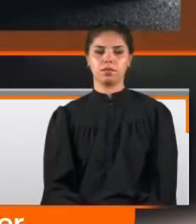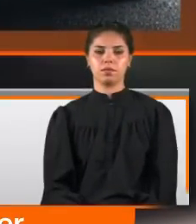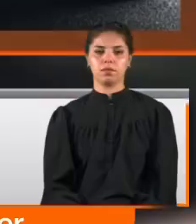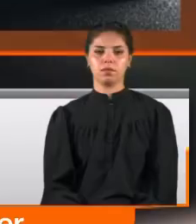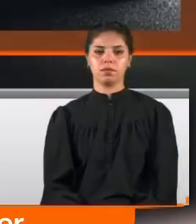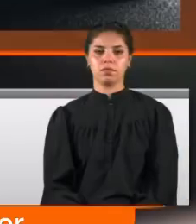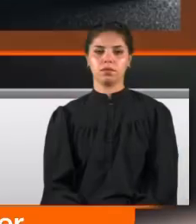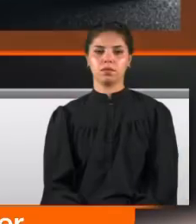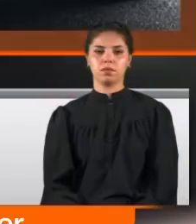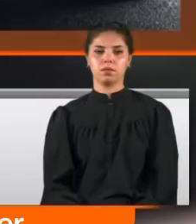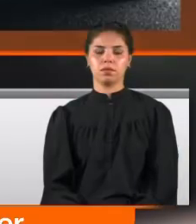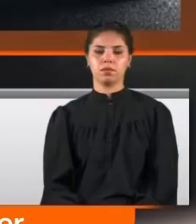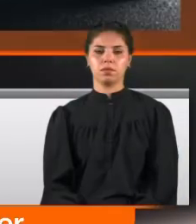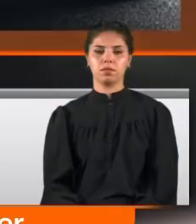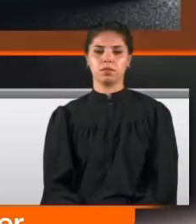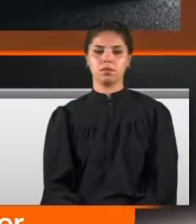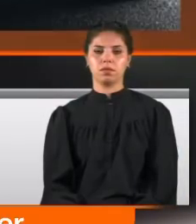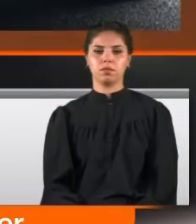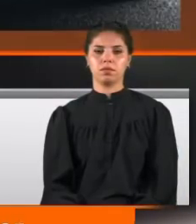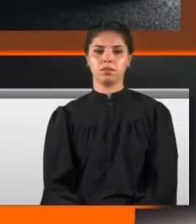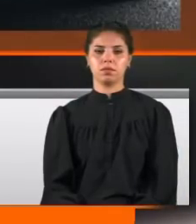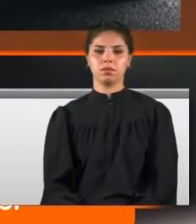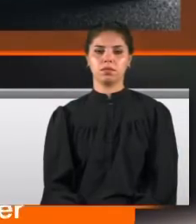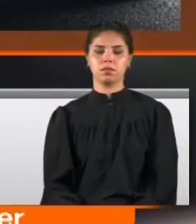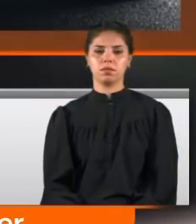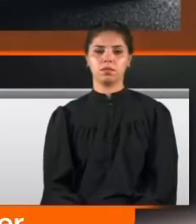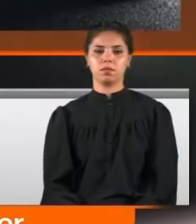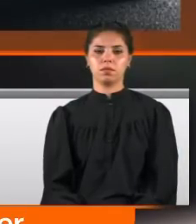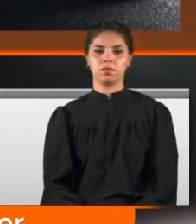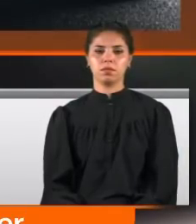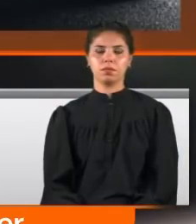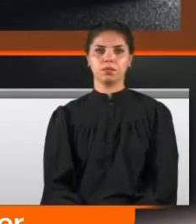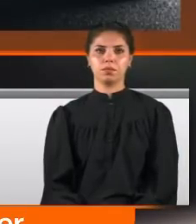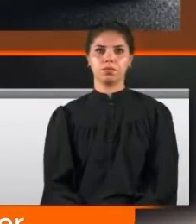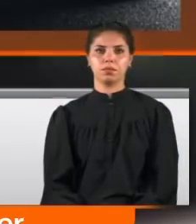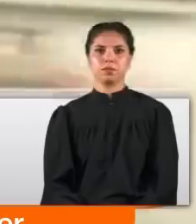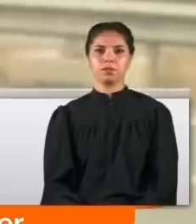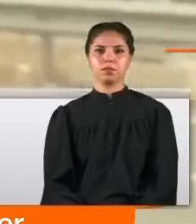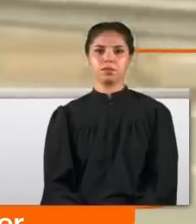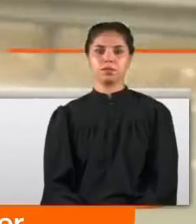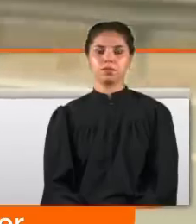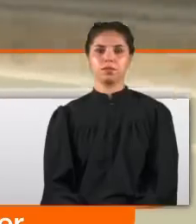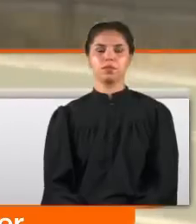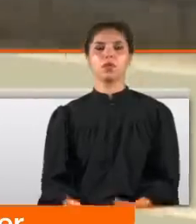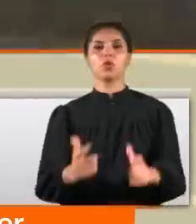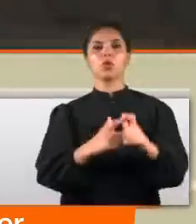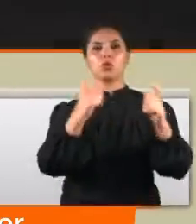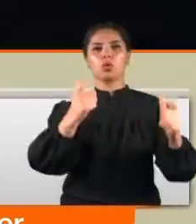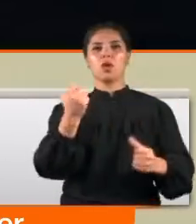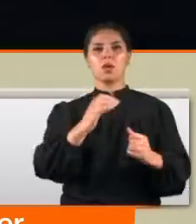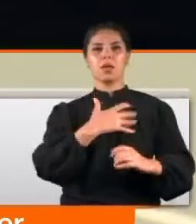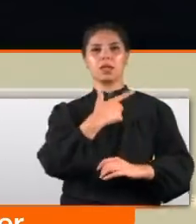çarpmıyor. Bu araç da Türkiye'ye girmiş ve bütün HGS'lerden etiketsiz şekilde geçmekte. Gürcistanlı araç